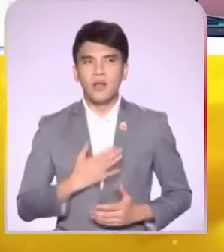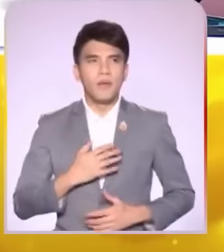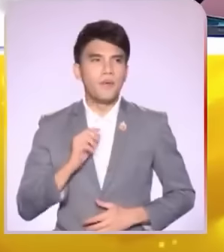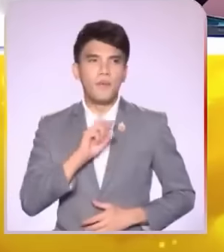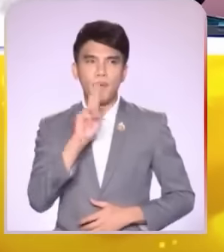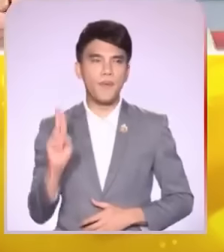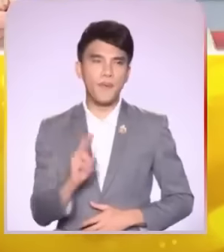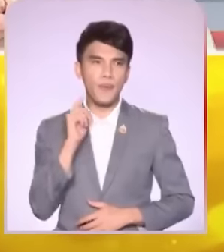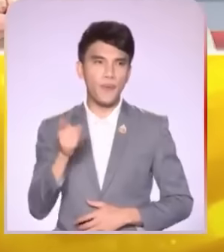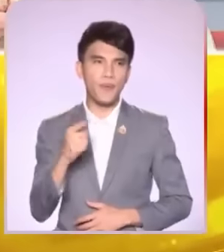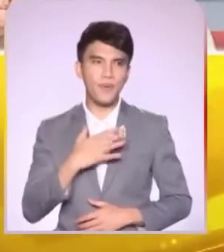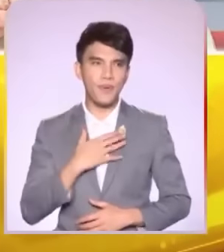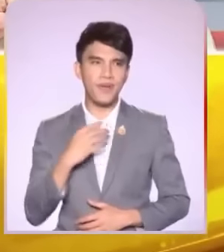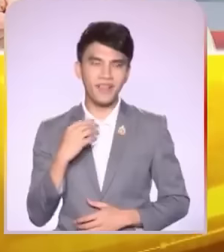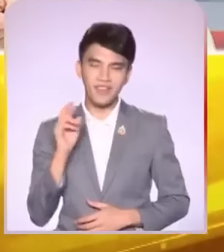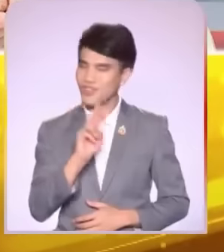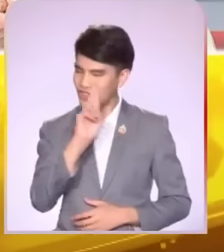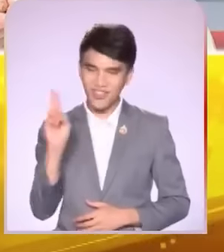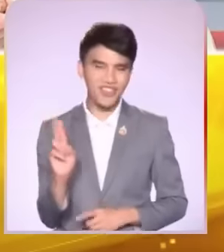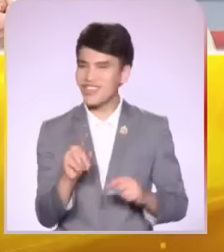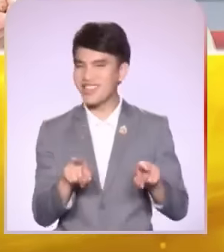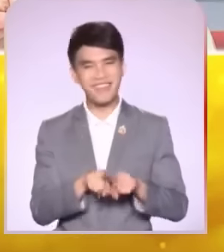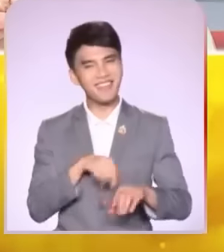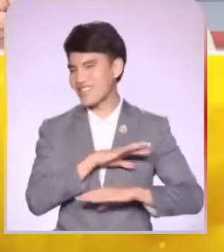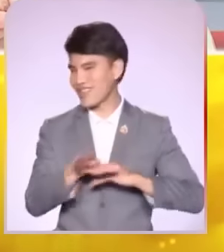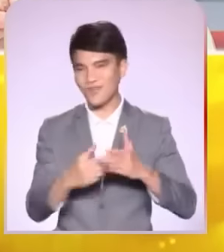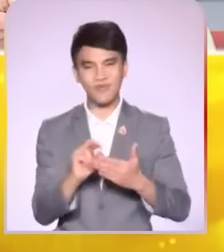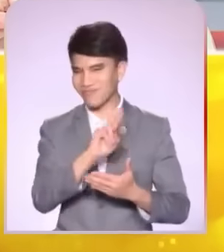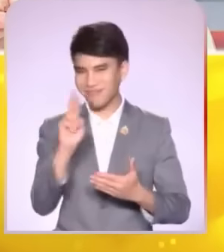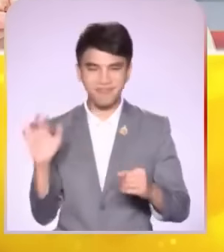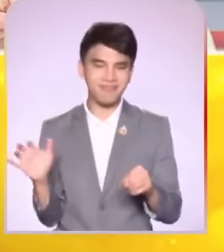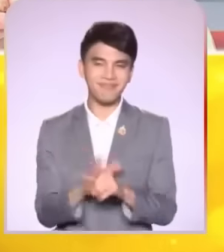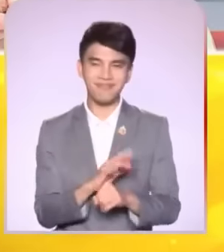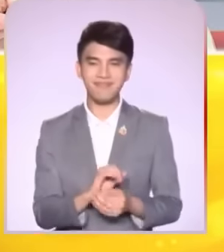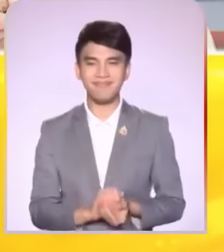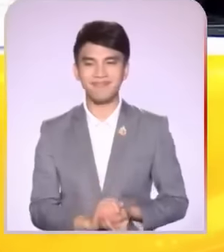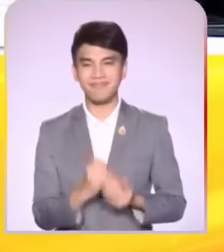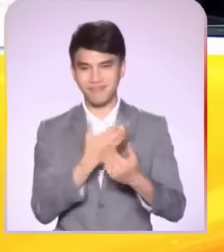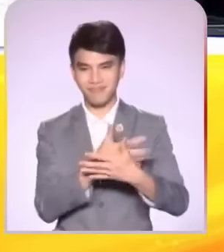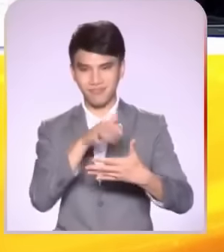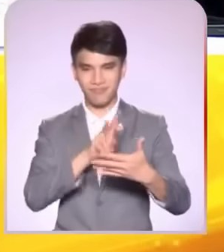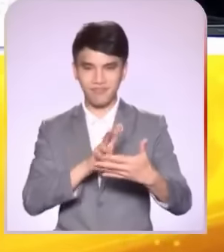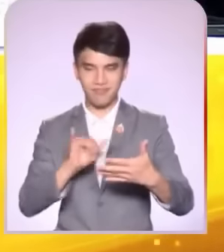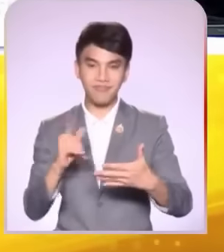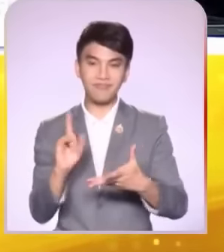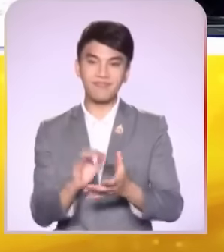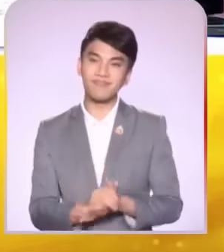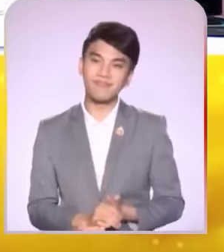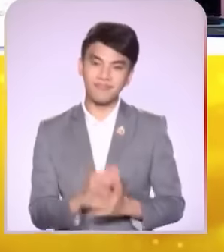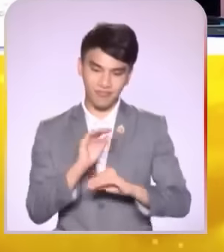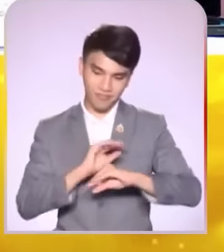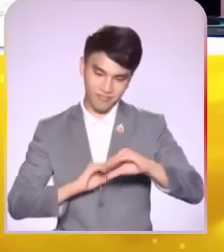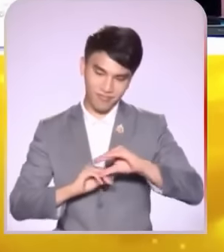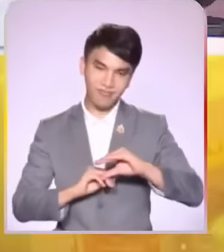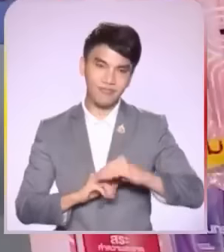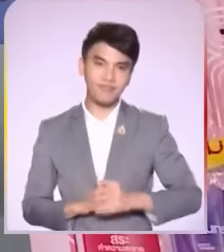จำ ใช่ไหม เราเที่ยวด้วยกันก็ใช้ ใช่ไหม ก็มีให้เราใช้เราต้องใช ้ทำไมเนี่ยมันเป็นนโยบายหรือว่าเป็นโครง